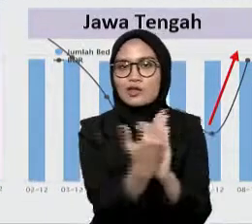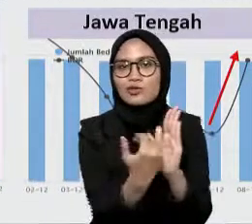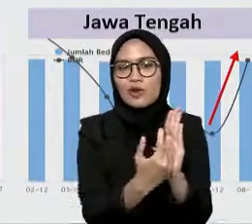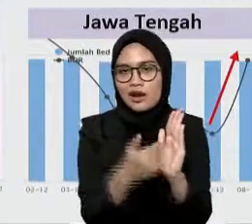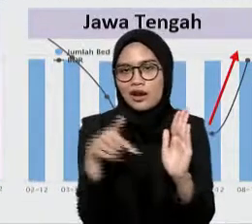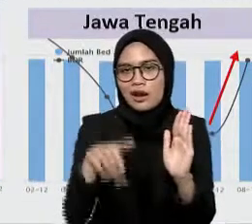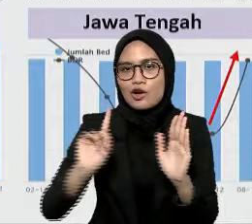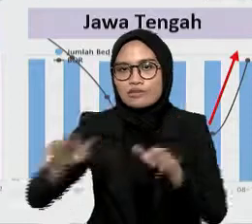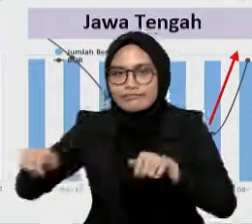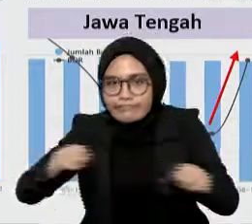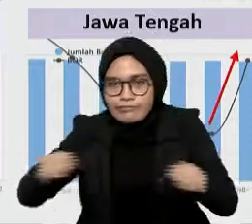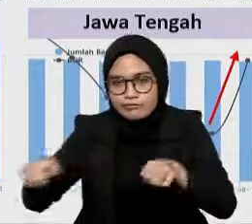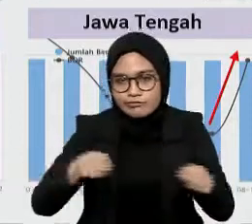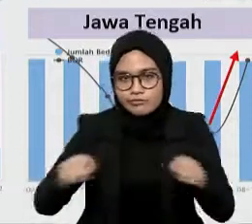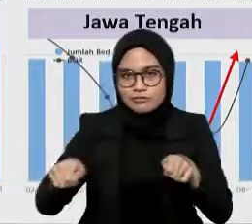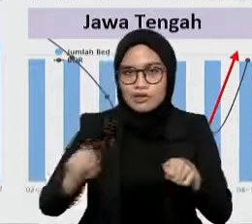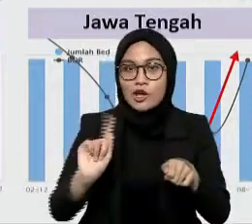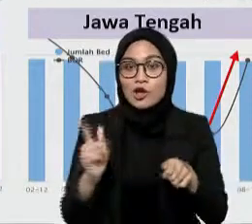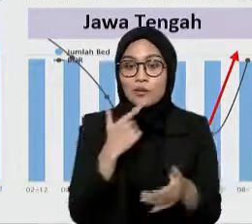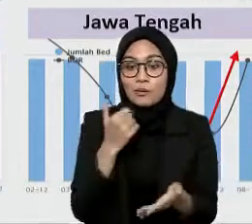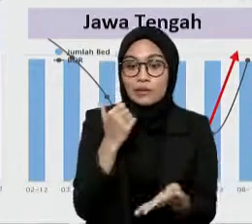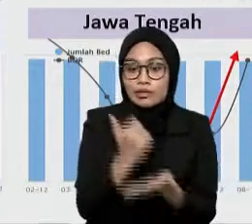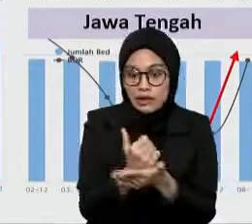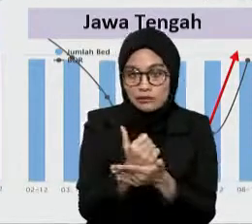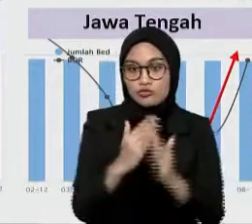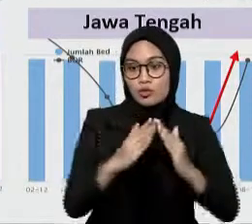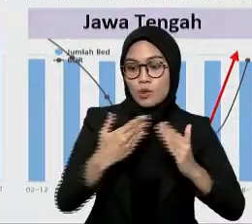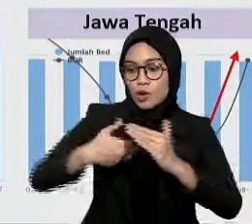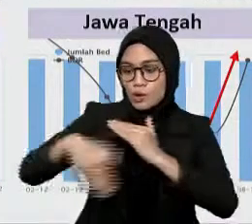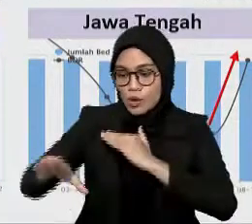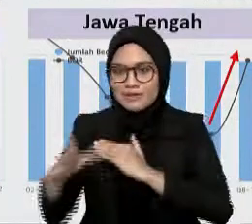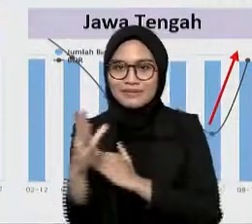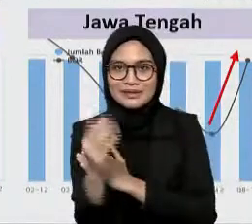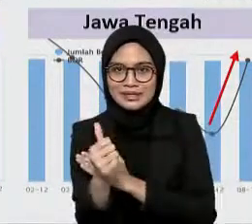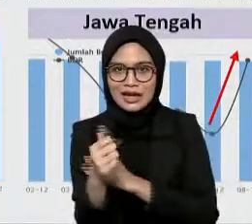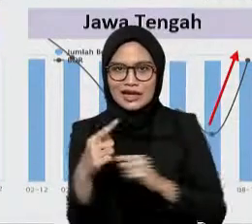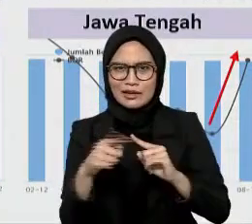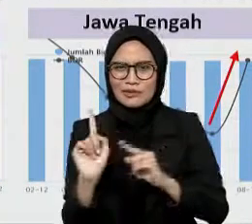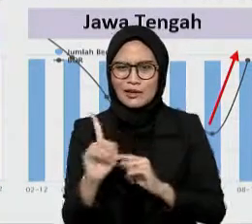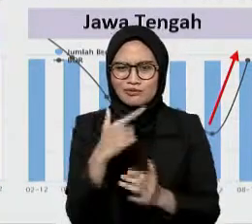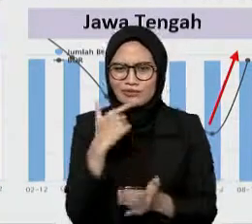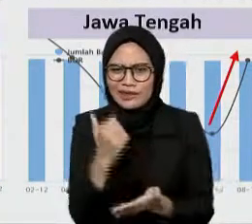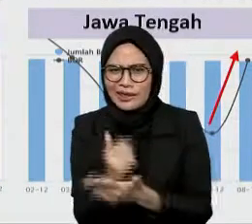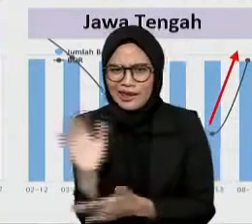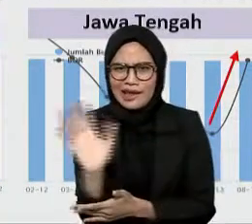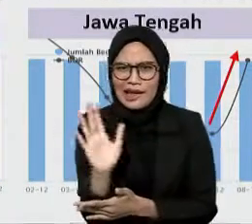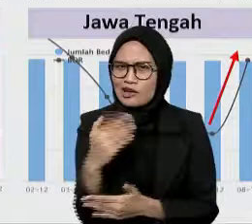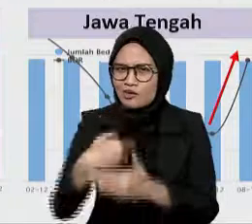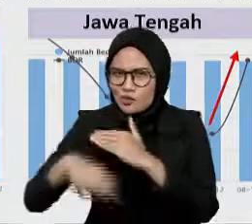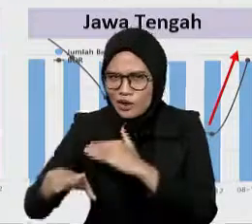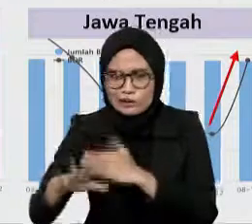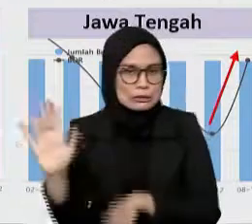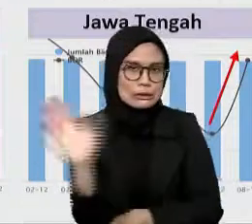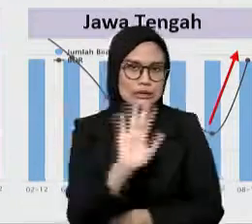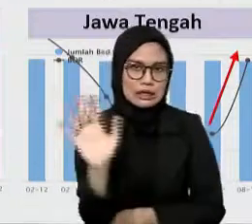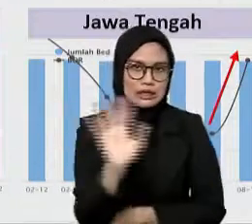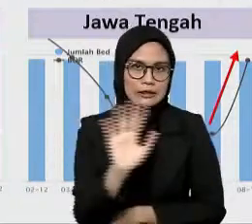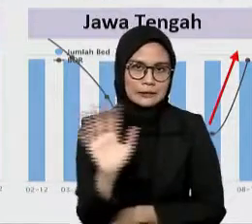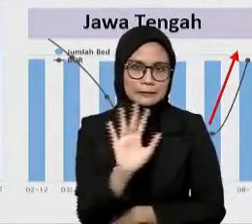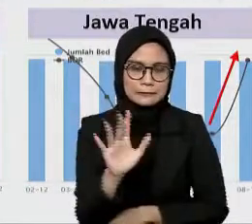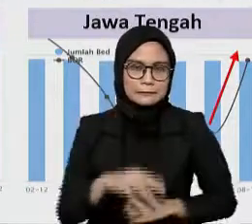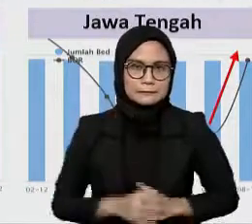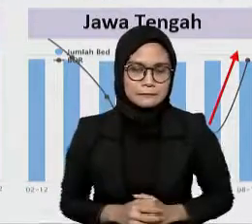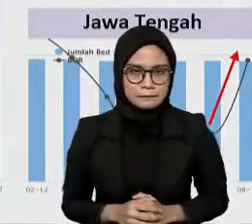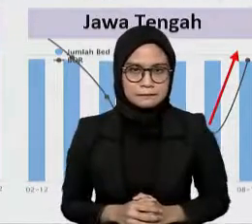melakukan mobilitas hanya ketika diperlukan, dengan tetap mematuhi protokol kesehatan dan menyiapkan syarat perjalanan